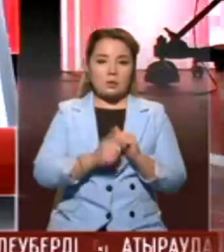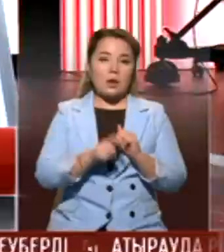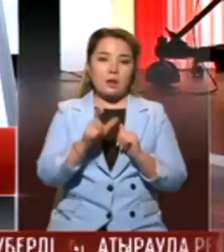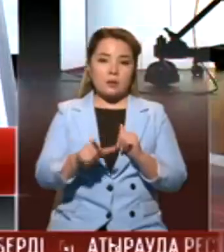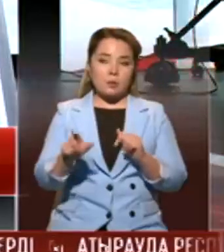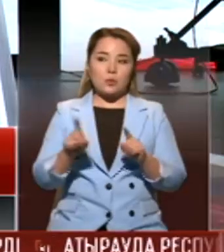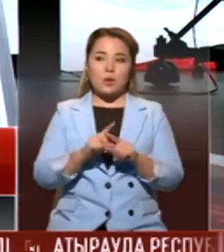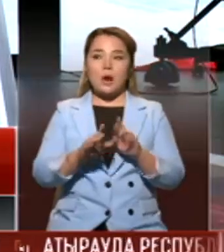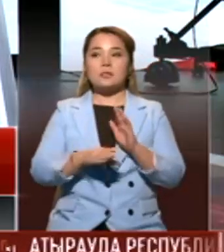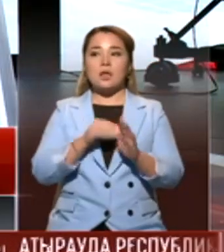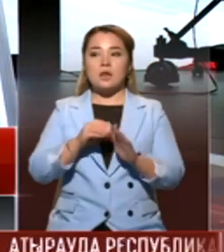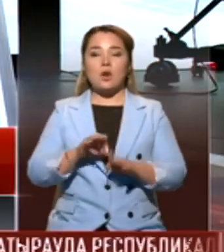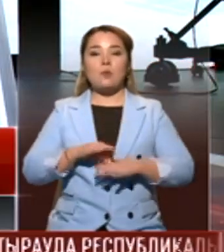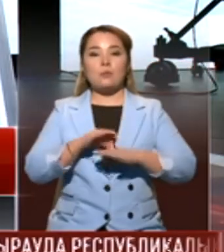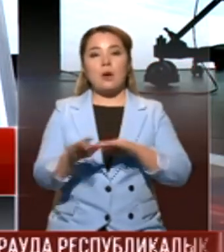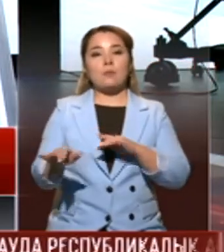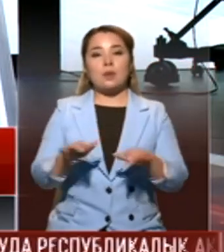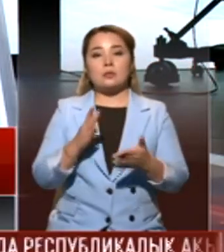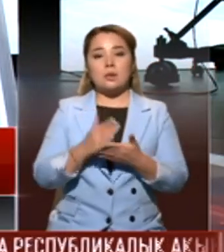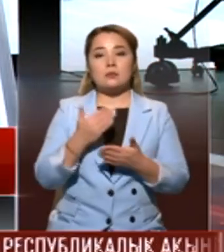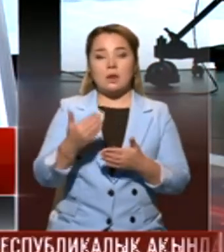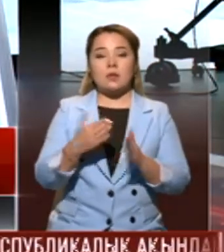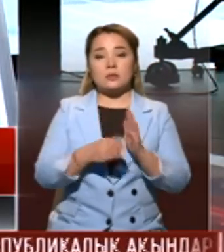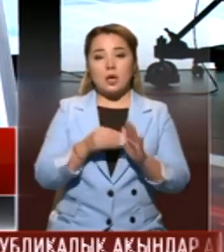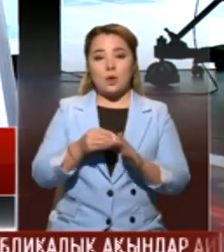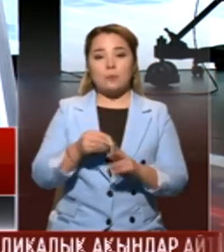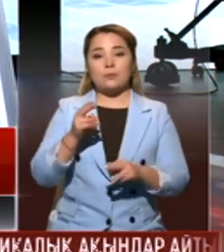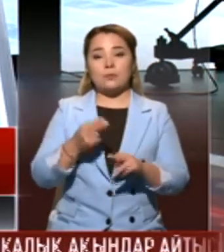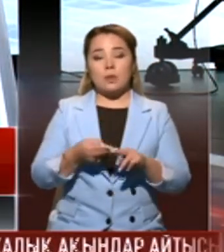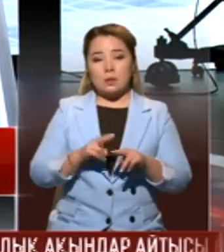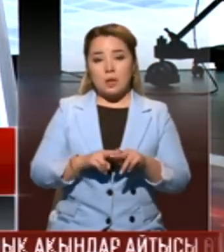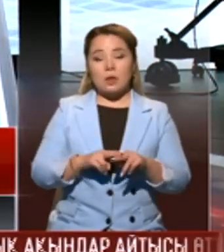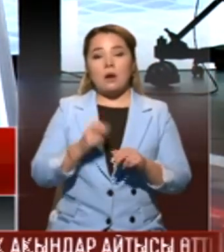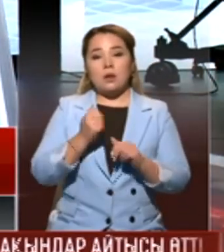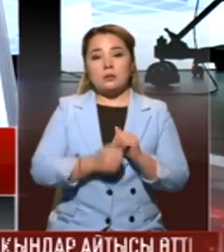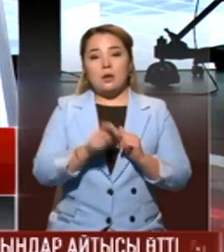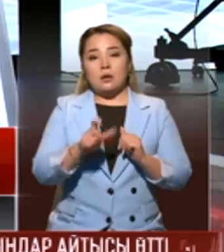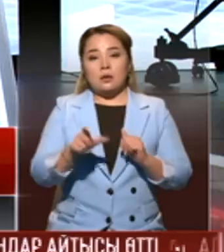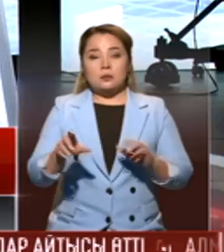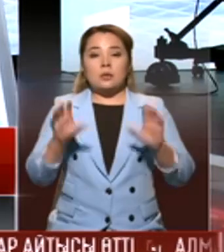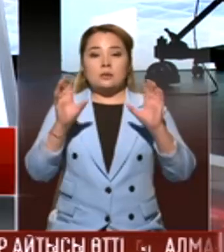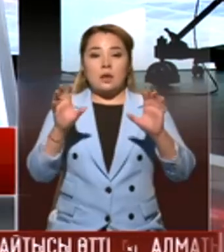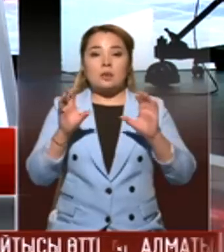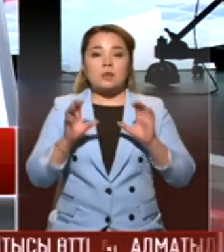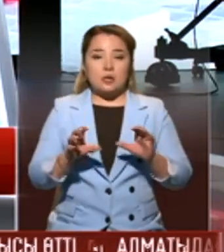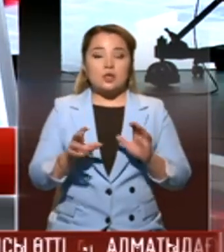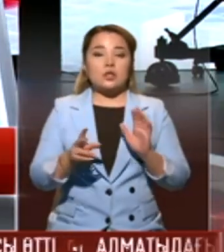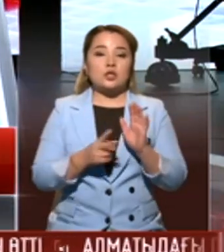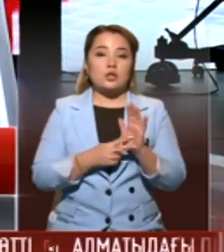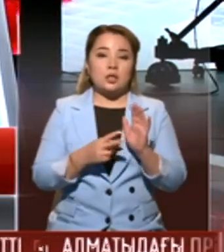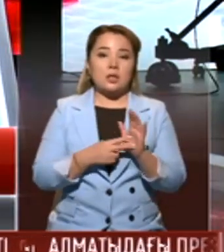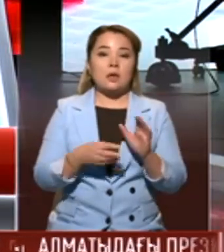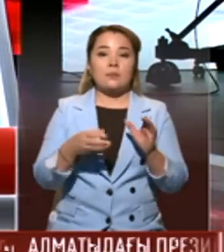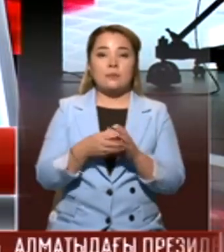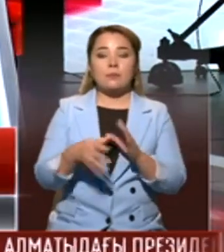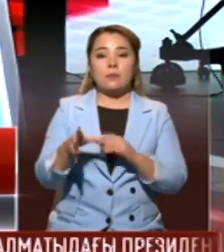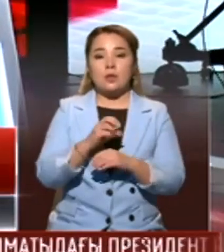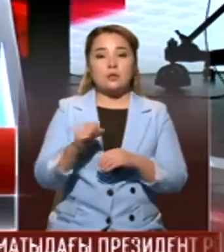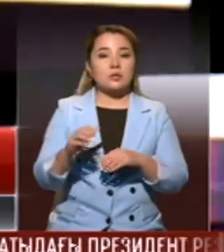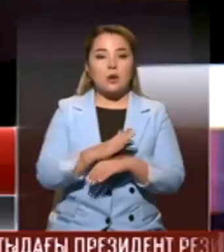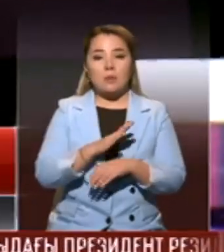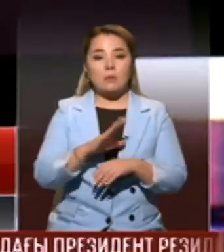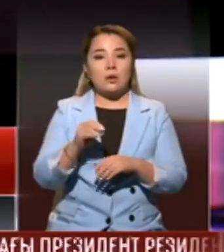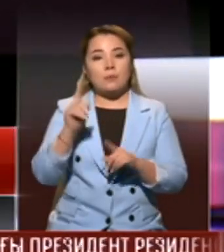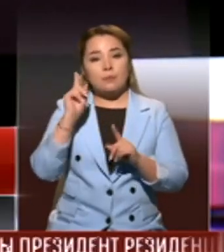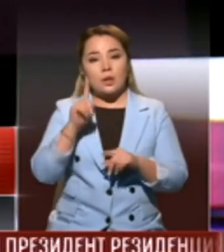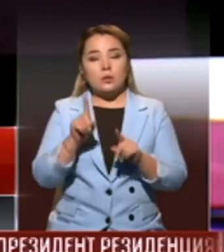болғаннан кейін, бұл сайлау процесі. Сайлау процесі болғаннан кейін барлық азаматтар заңды жіті қара, барлығын білет деп айтуға